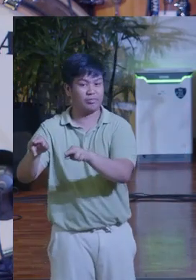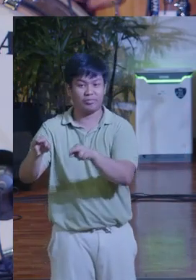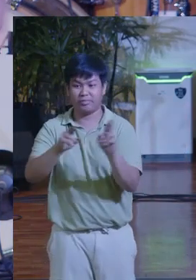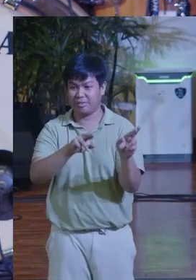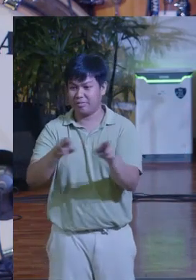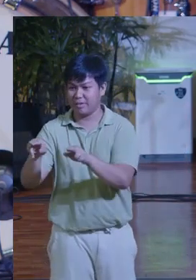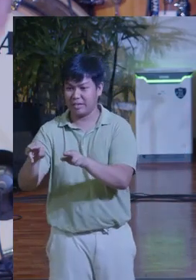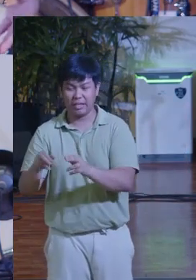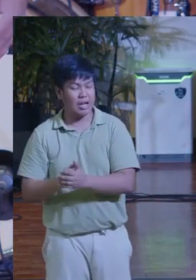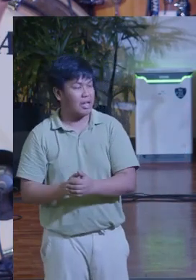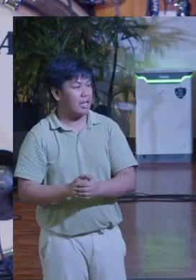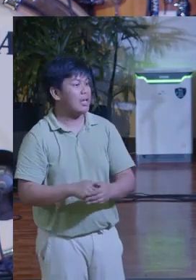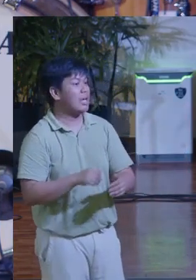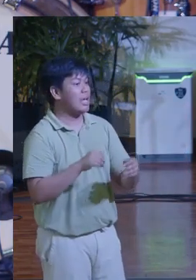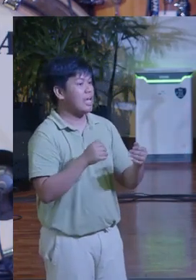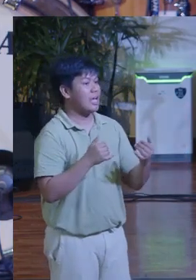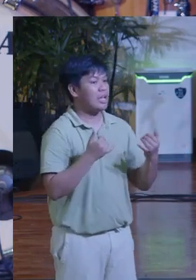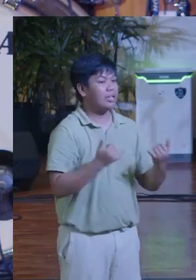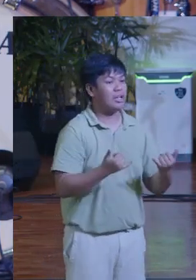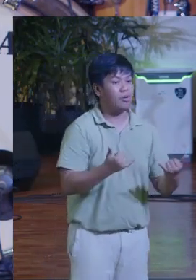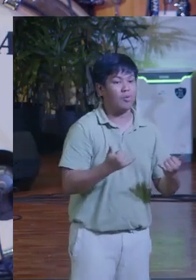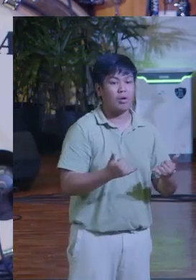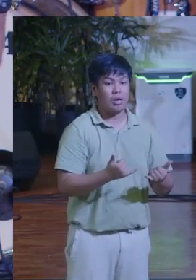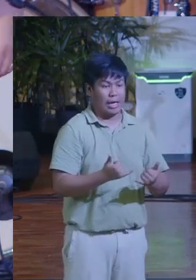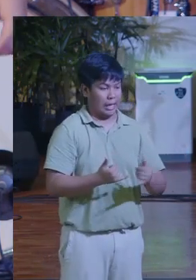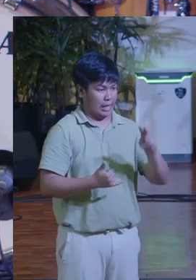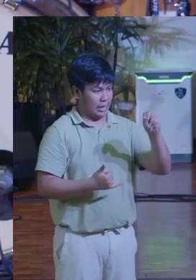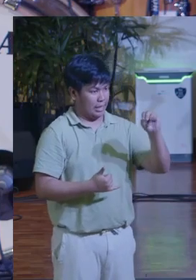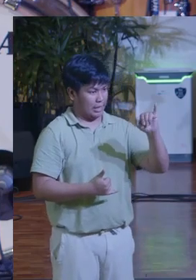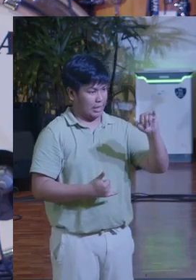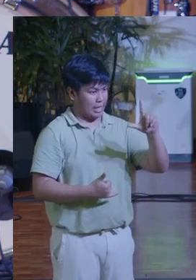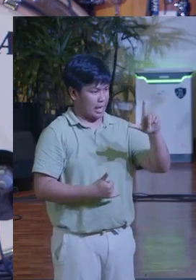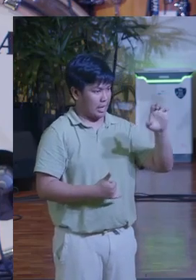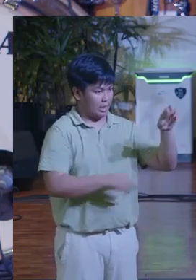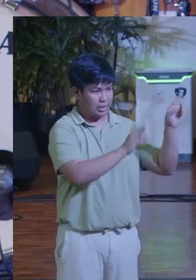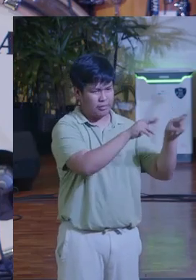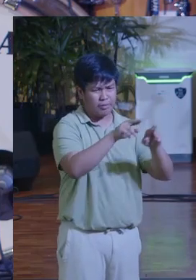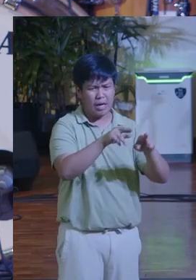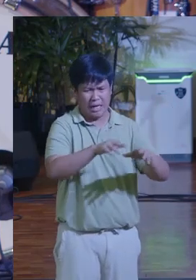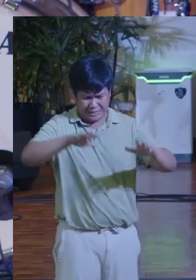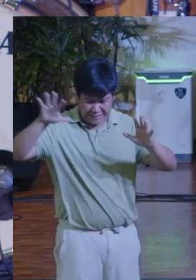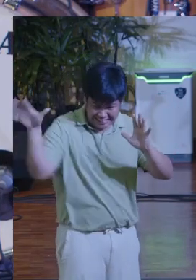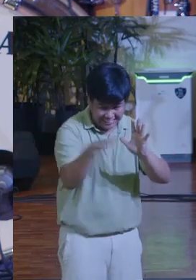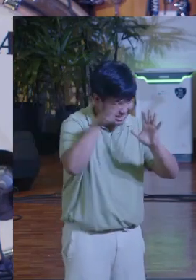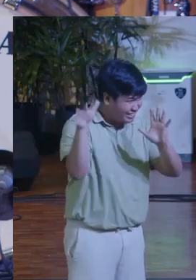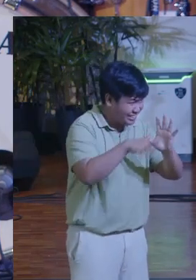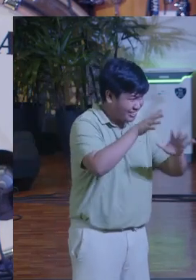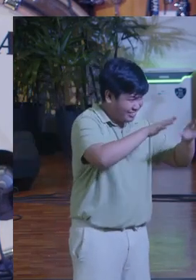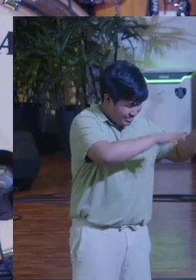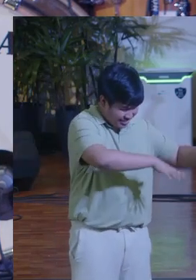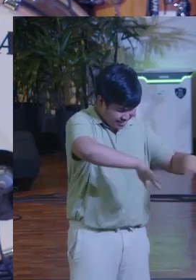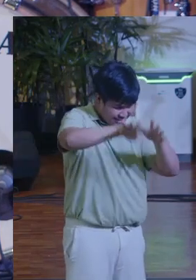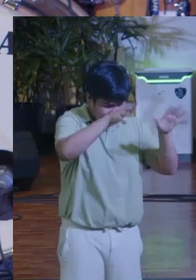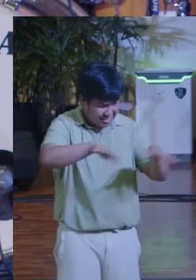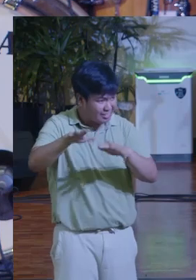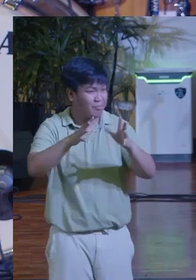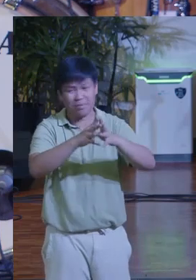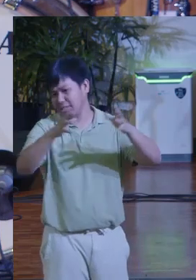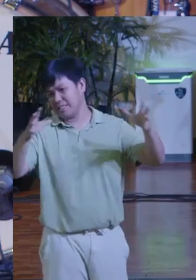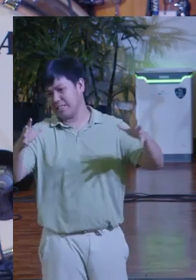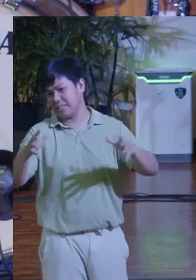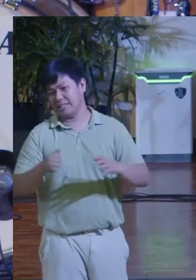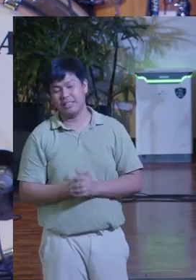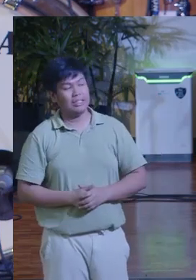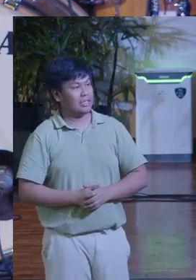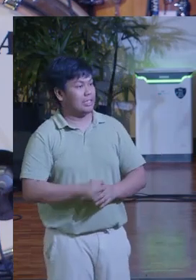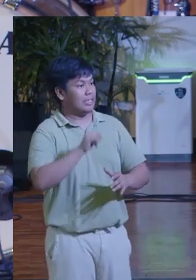gilid. Kasi malakas ang agos ng Nile, no? So kung pinaanod niya sa gitna, ay talagang